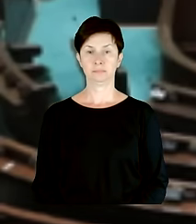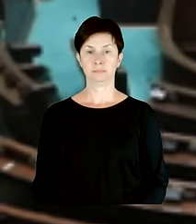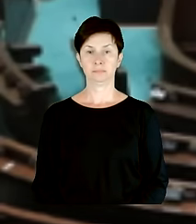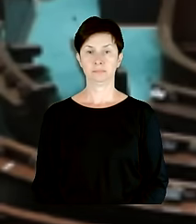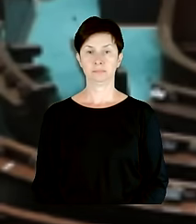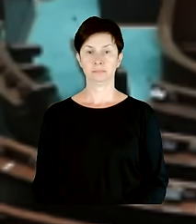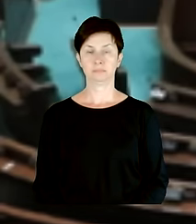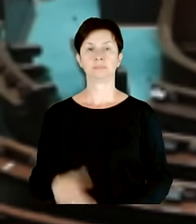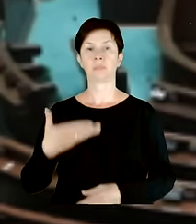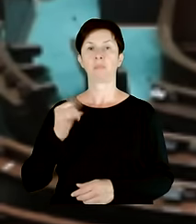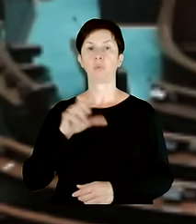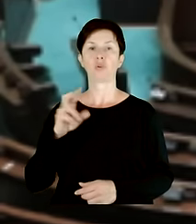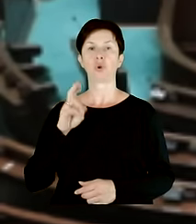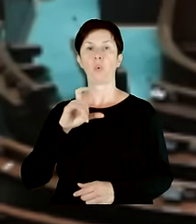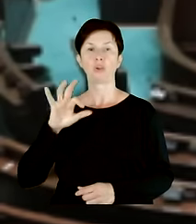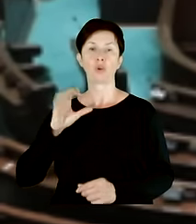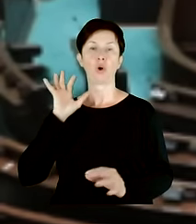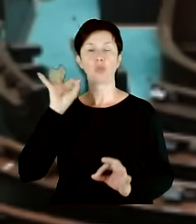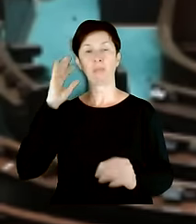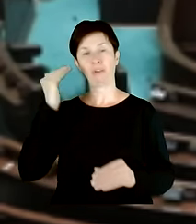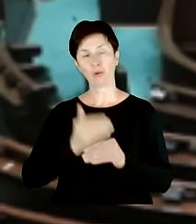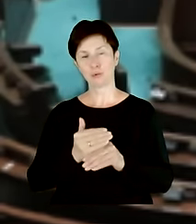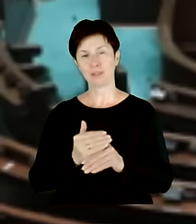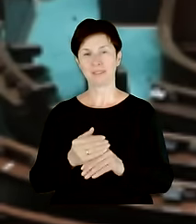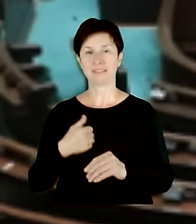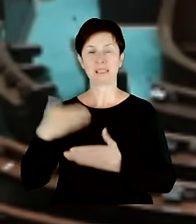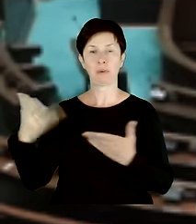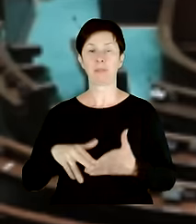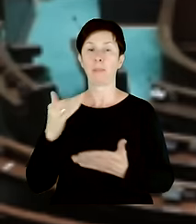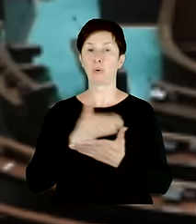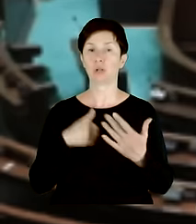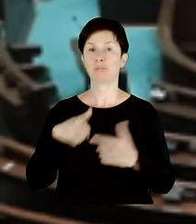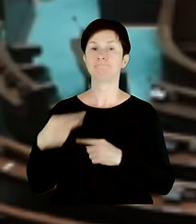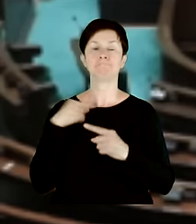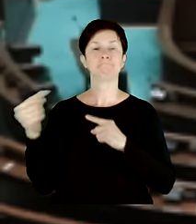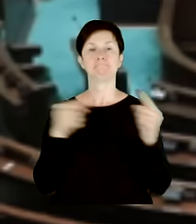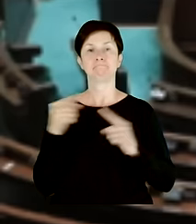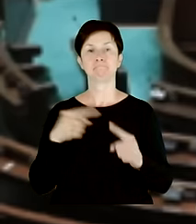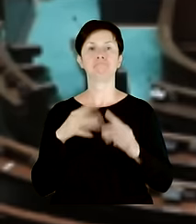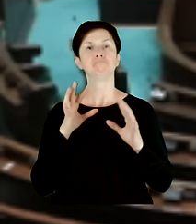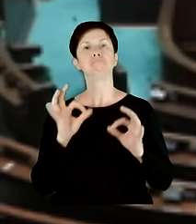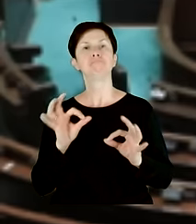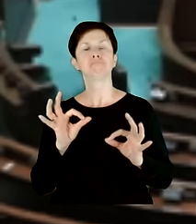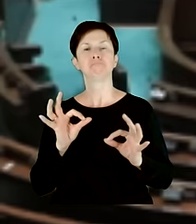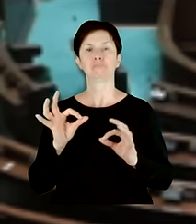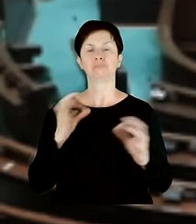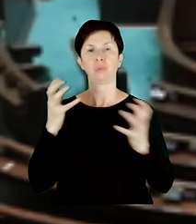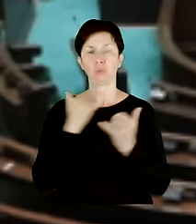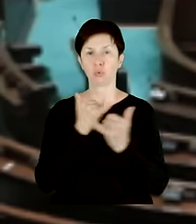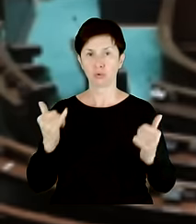Miłosz Kłeczek, dobry wieczór, zapraszam na mój program, program, w którym omawiamy bieżące wydarzenia polityczne. Dzisiaj będziemy rozmawiali o